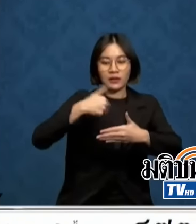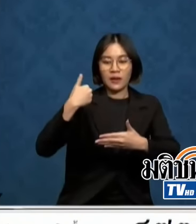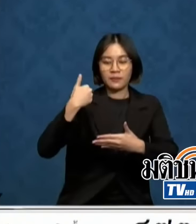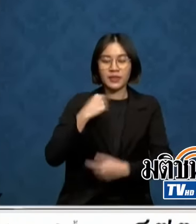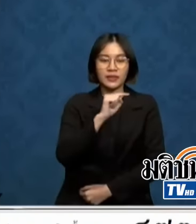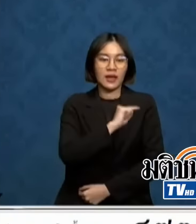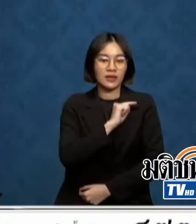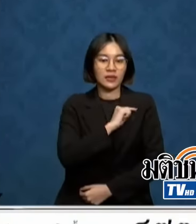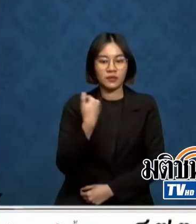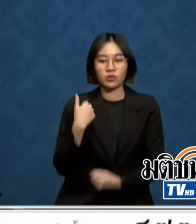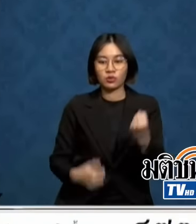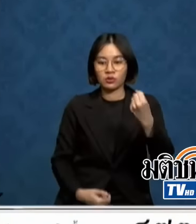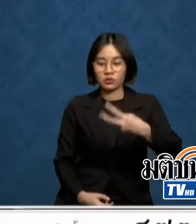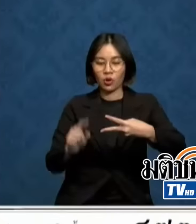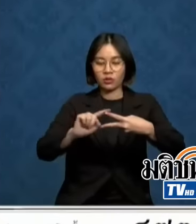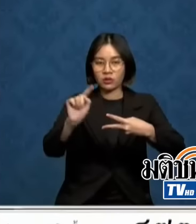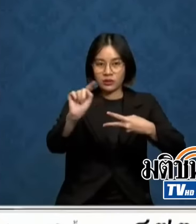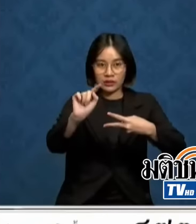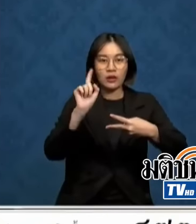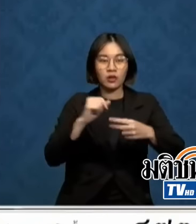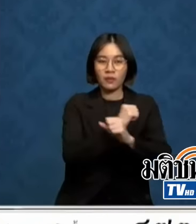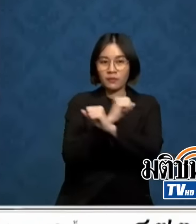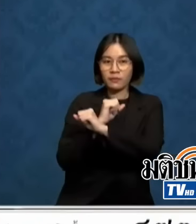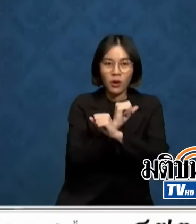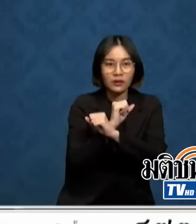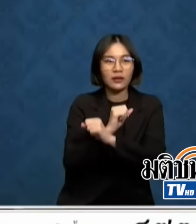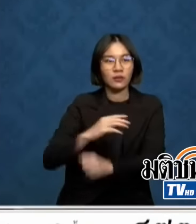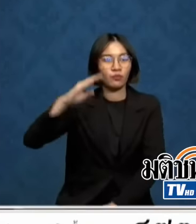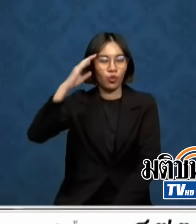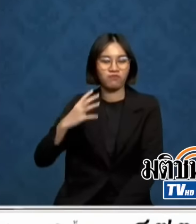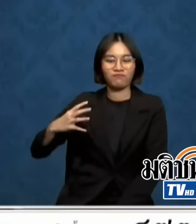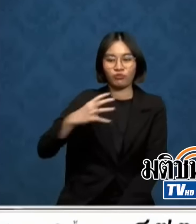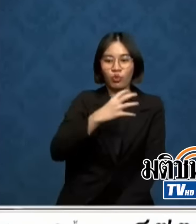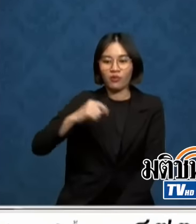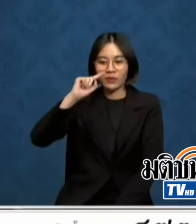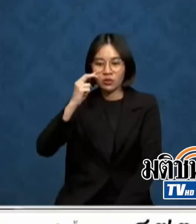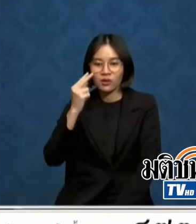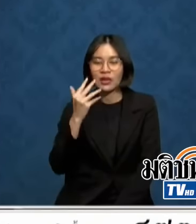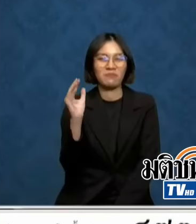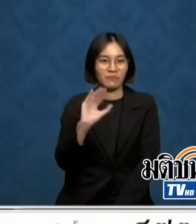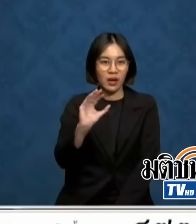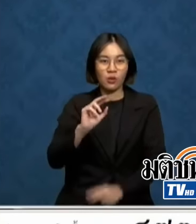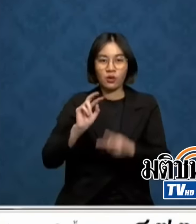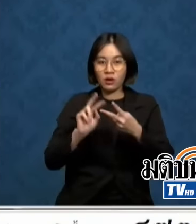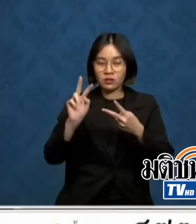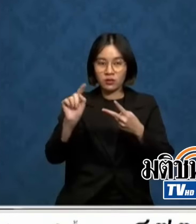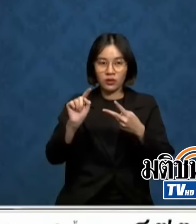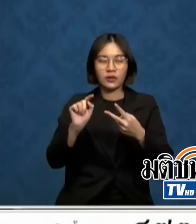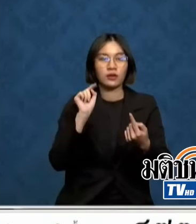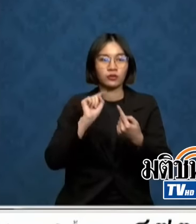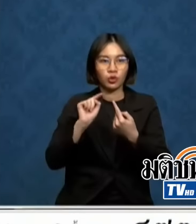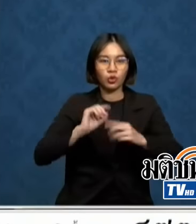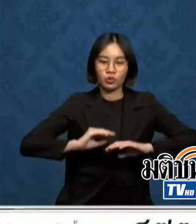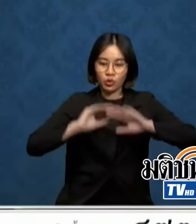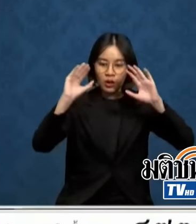พันธกิจ 2กรณีฮะคือ 1ต้องป้องกันไม่ให้มีการรัฐประหารอีกต่อไปและ 2คือการ